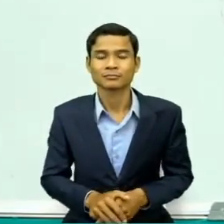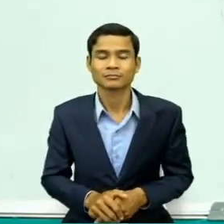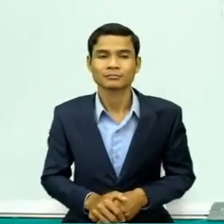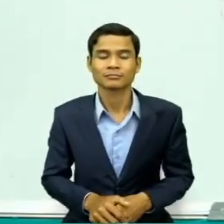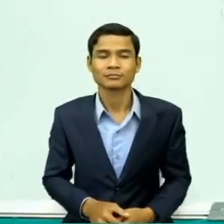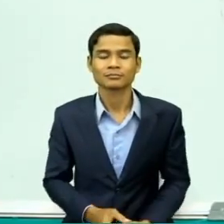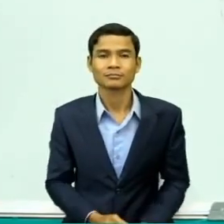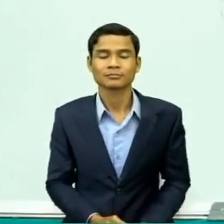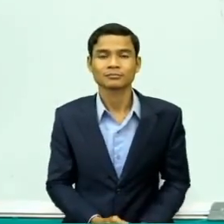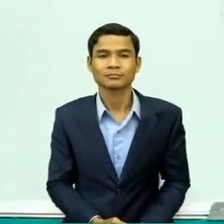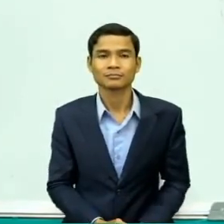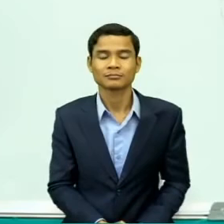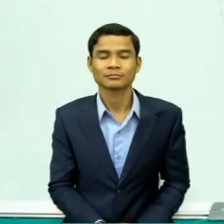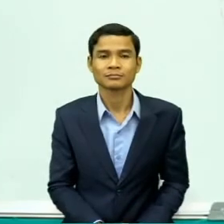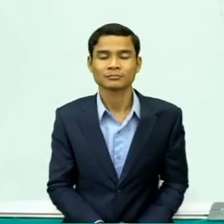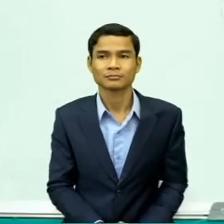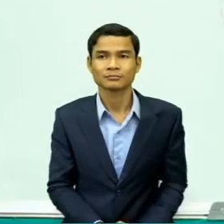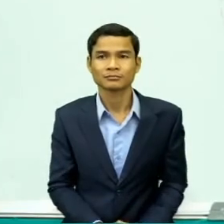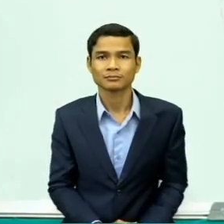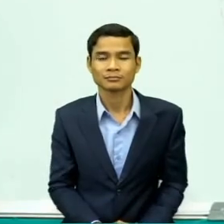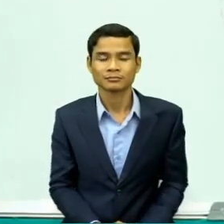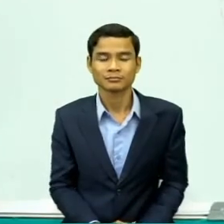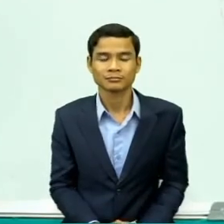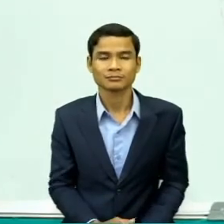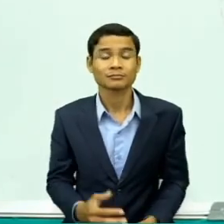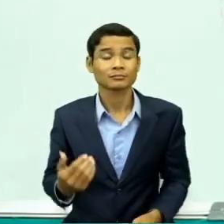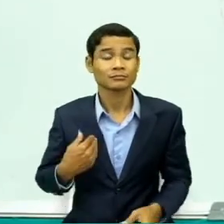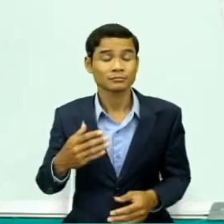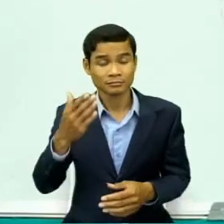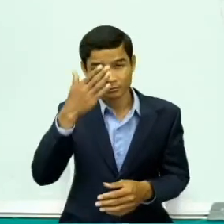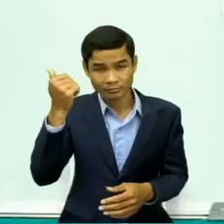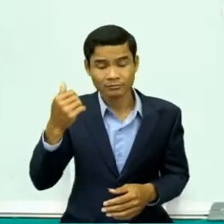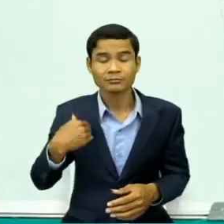chà plek plek cứ mình là sổ phở chân lò sạ ế